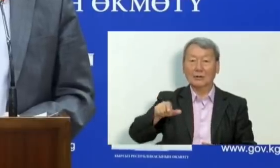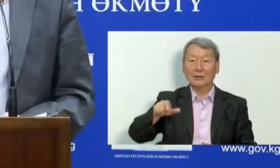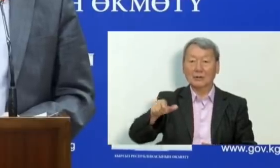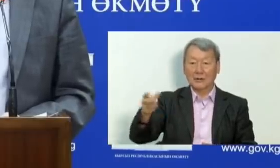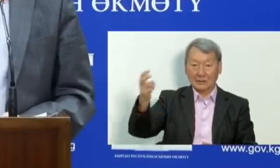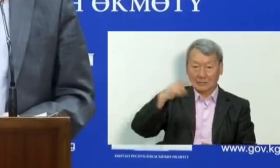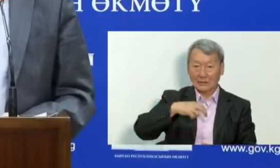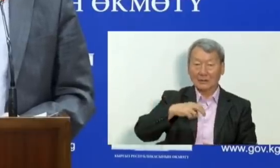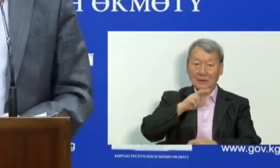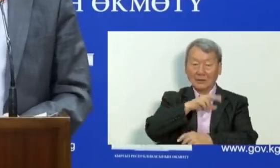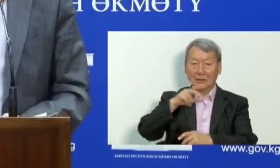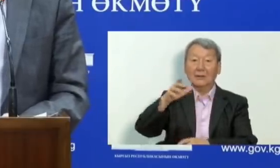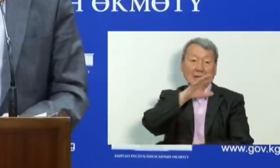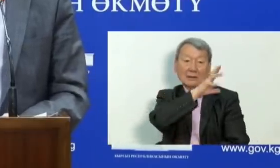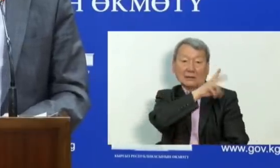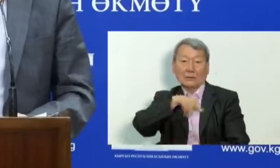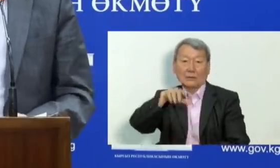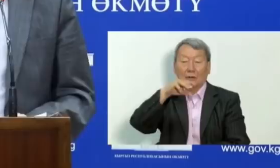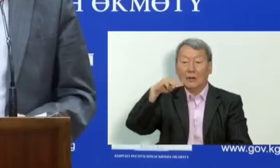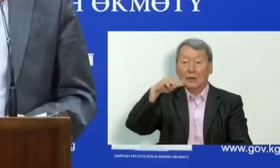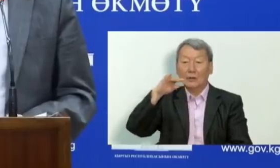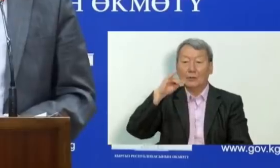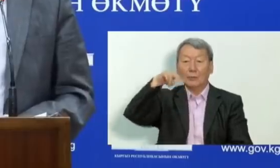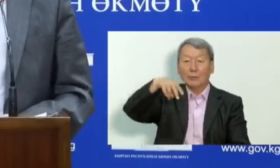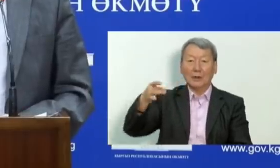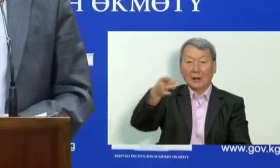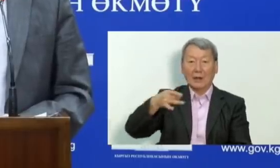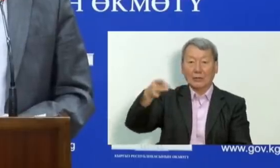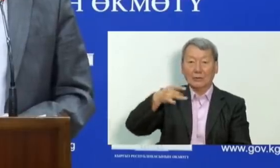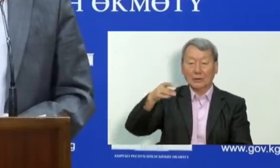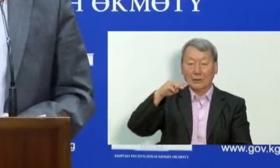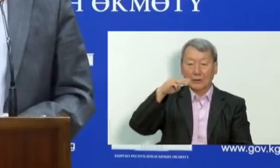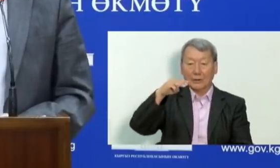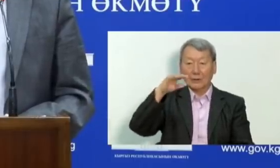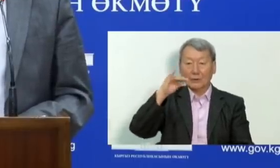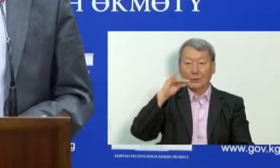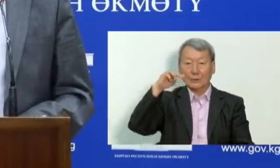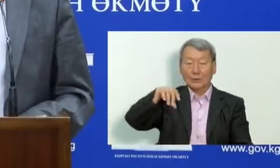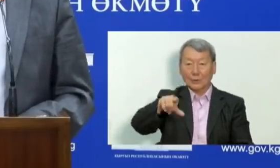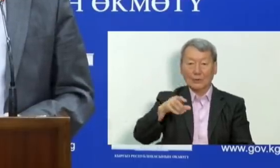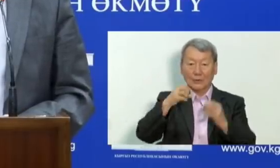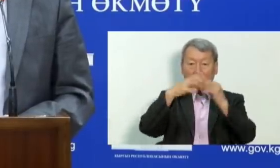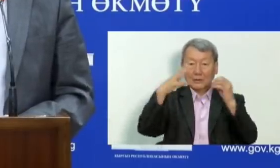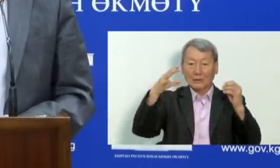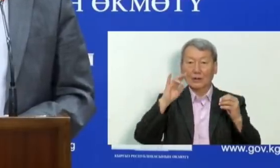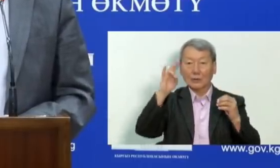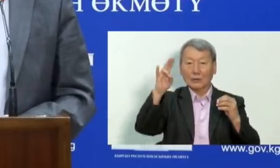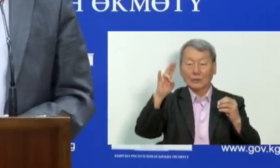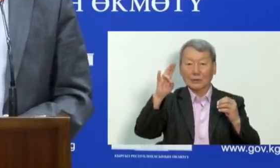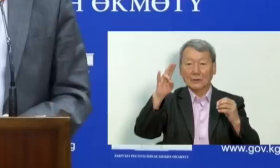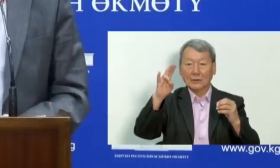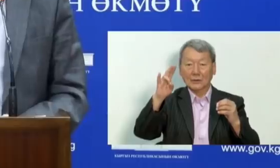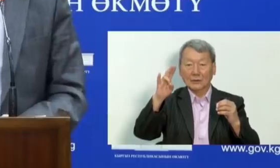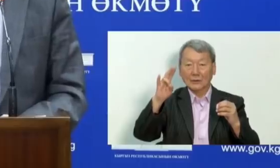жаран келген. Ысык Көл областында Түп районунда болгон. Ошо 15 июнда